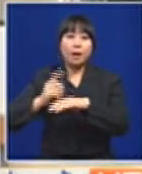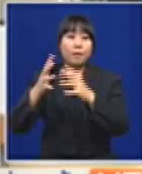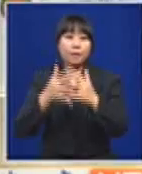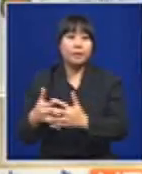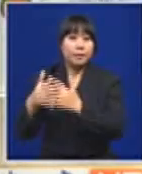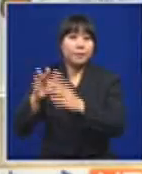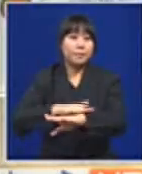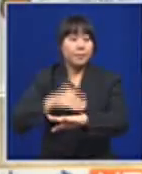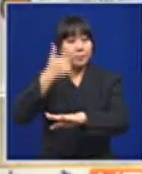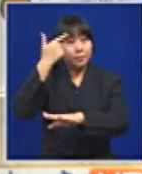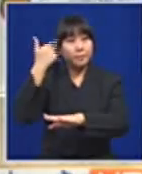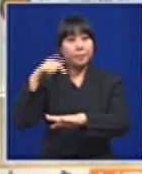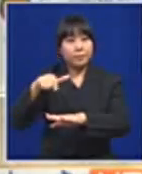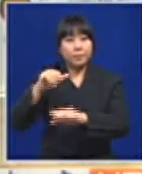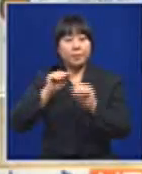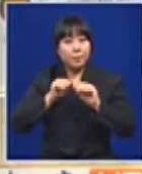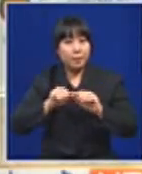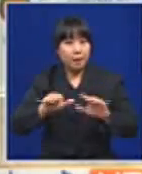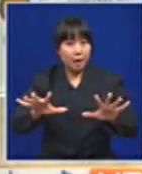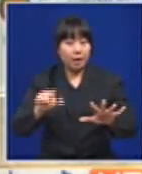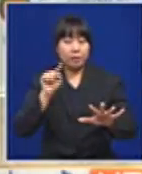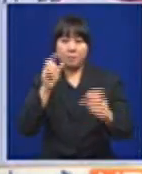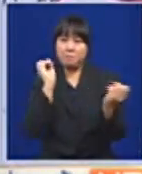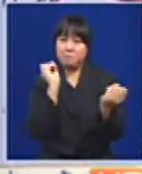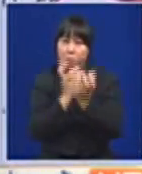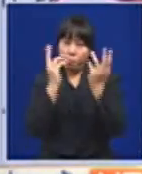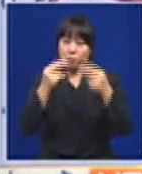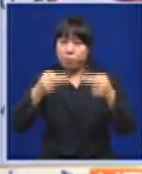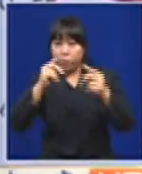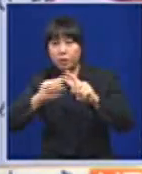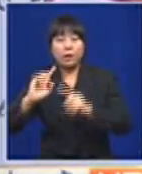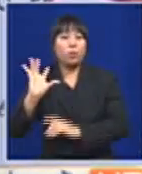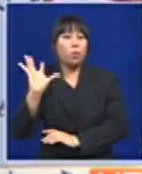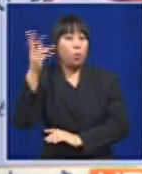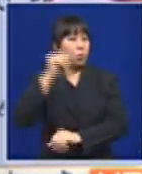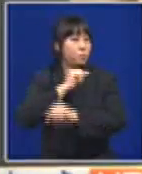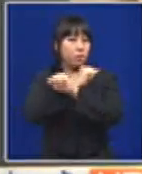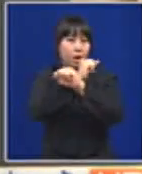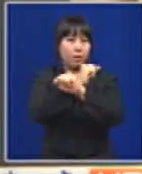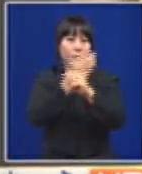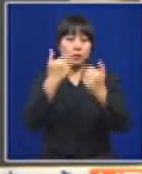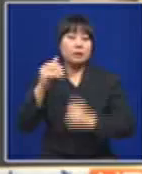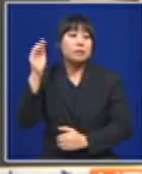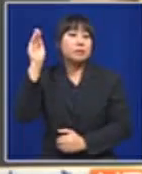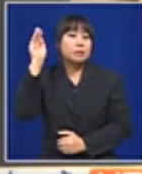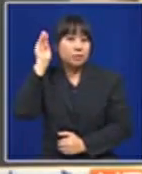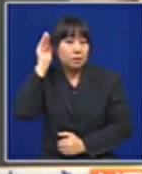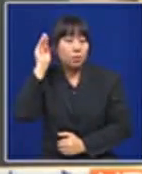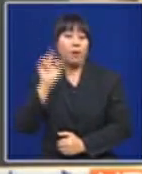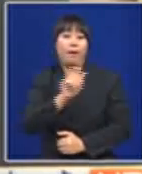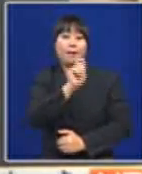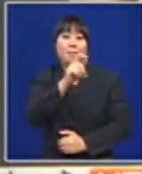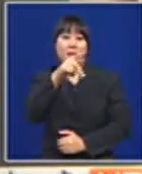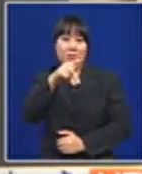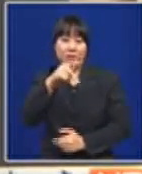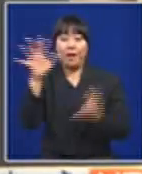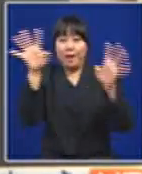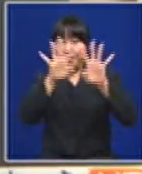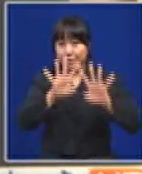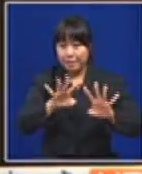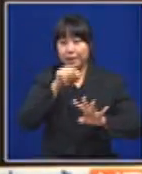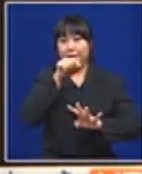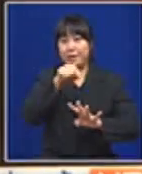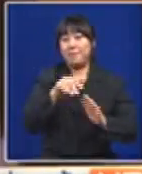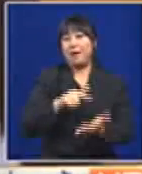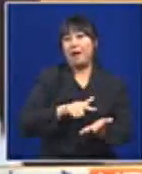รัฐอเมริกานะคะประกาศต่อต้านภัยคุกคามต่างๆทั่วโลกค่ะโดยเชื่อมั่นว่าภูมิภาคเอเชียแปซิฟิกและอาเซียนจะเป็นแกนหลัก